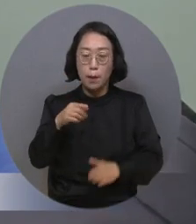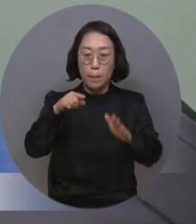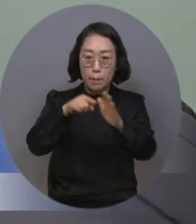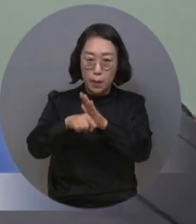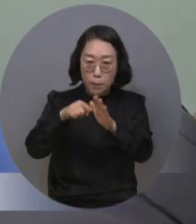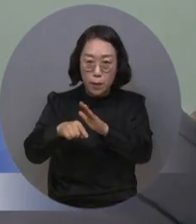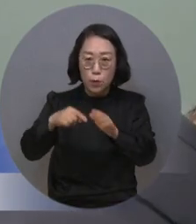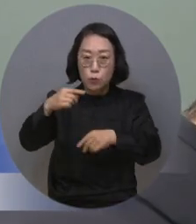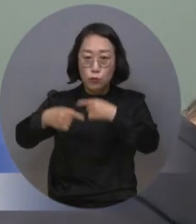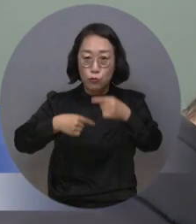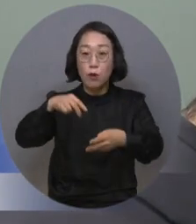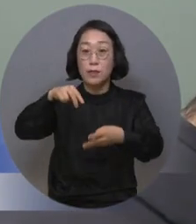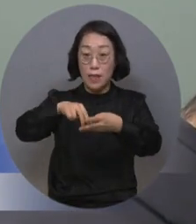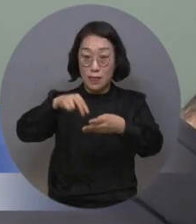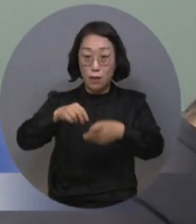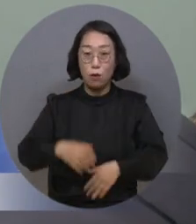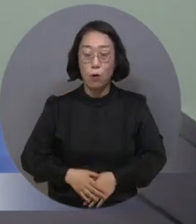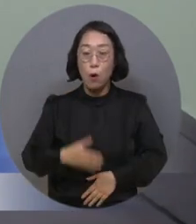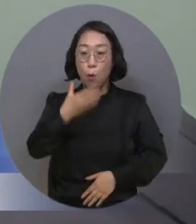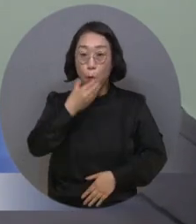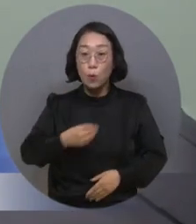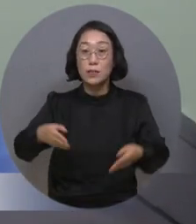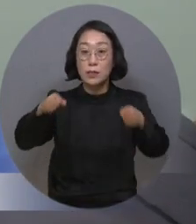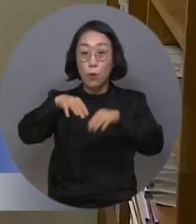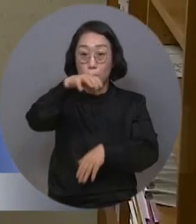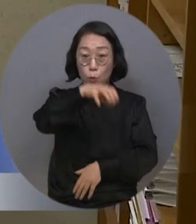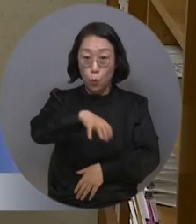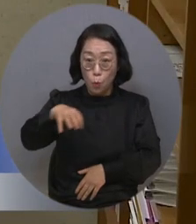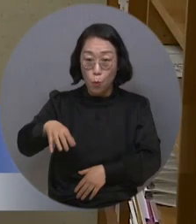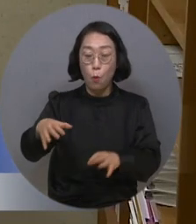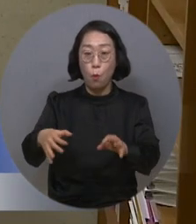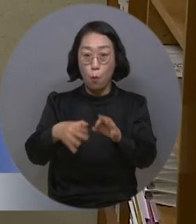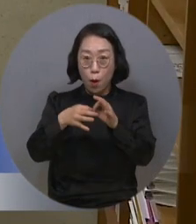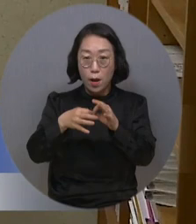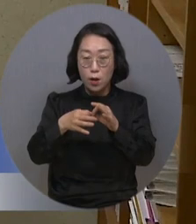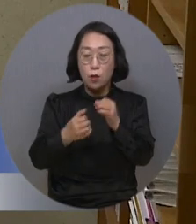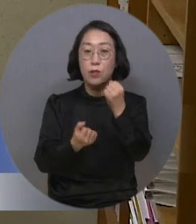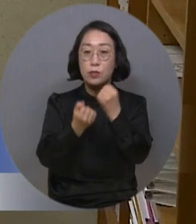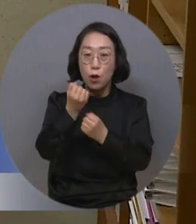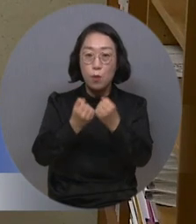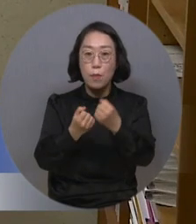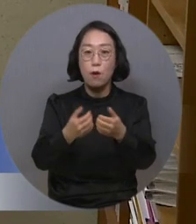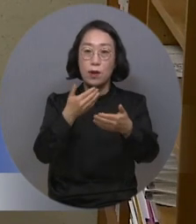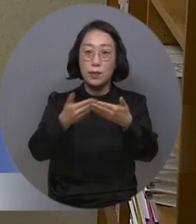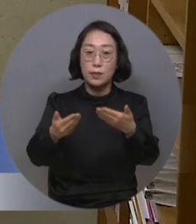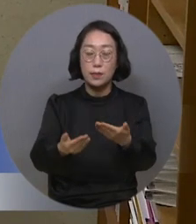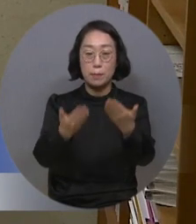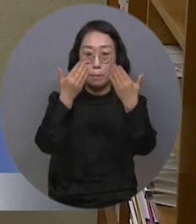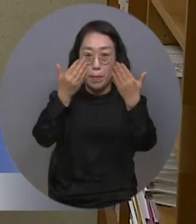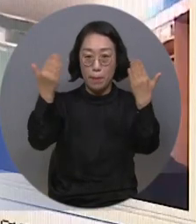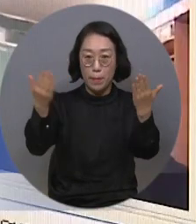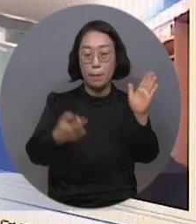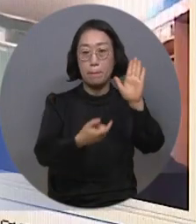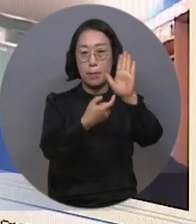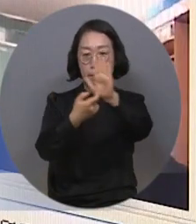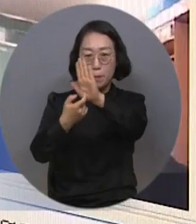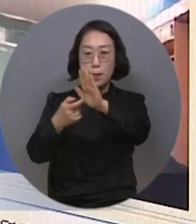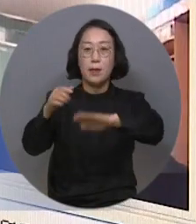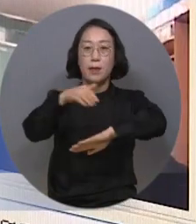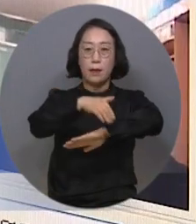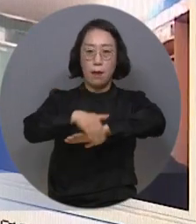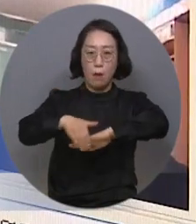수화 통역센터와 장애인복지관 등에도 관련 수어상담 서비스 이용에 관한 포스터를 게시할 예정이라고